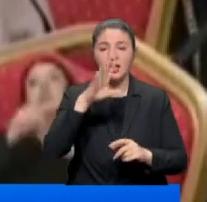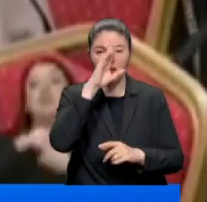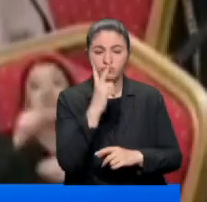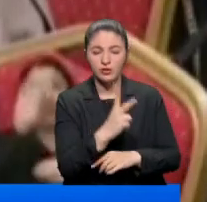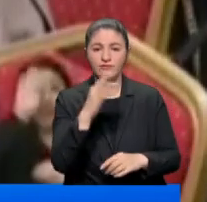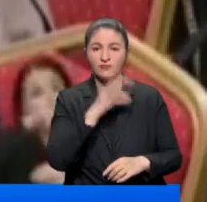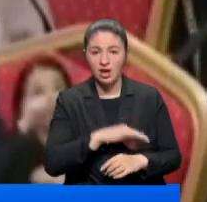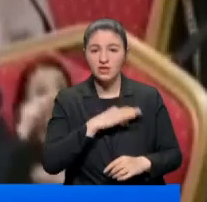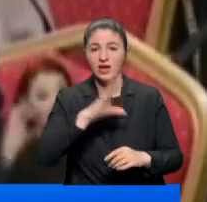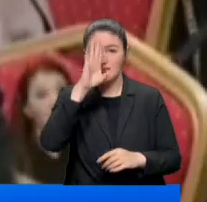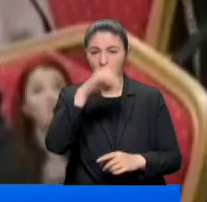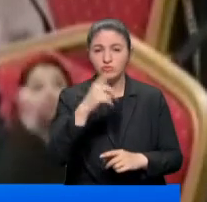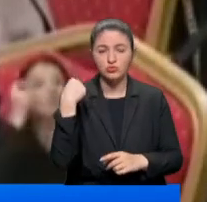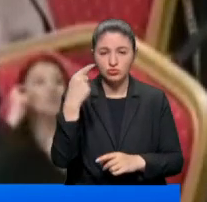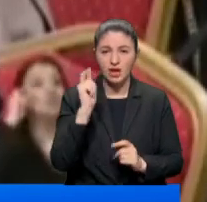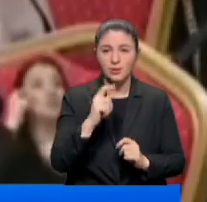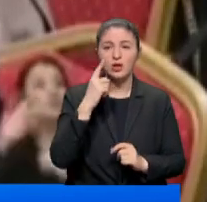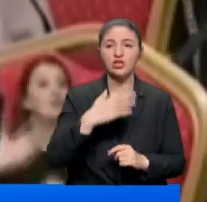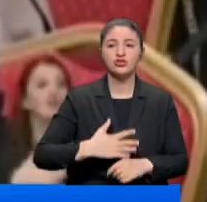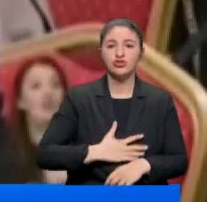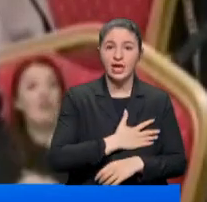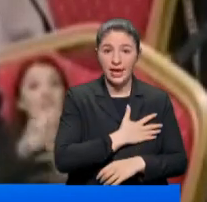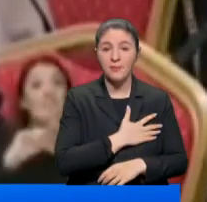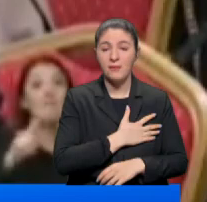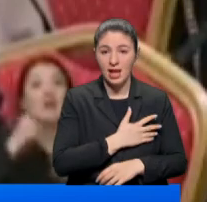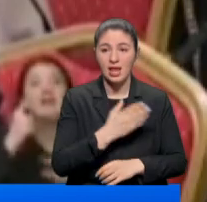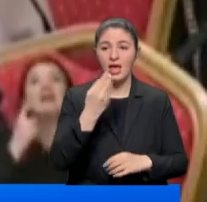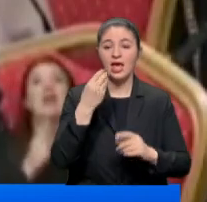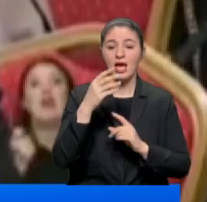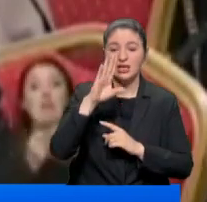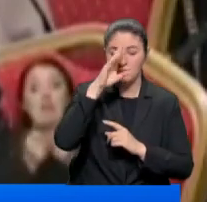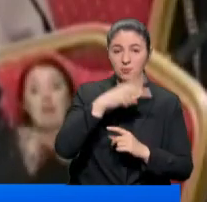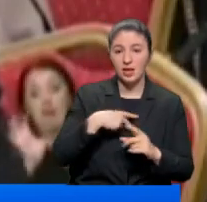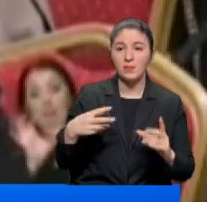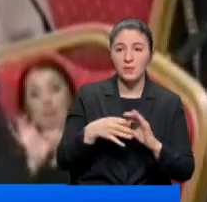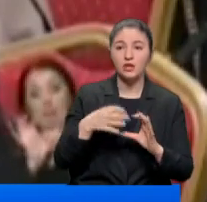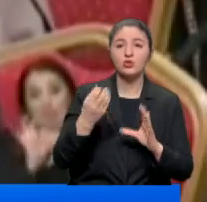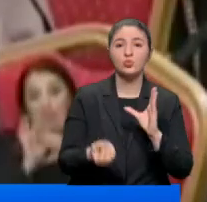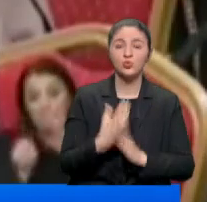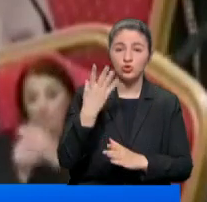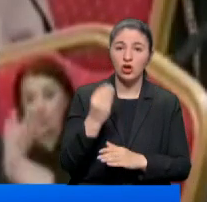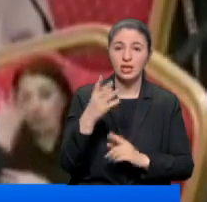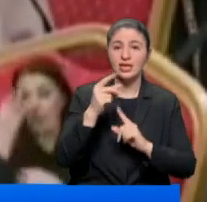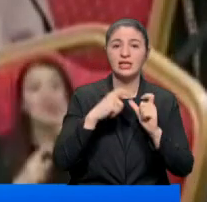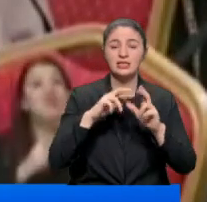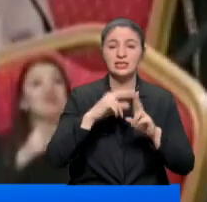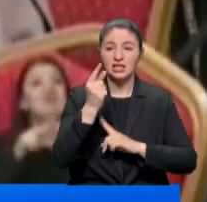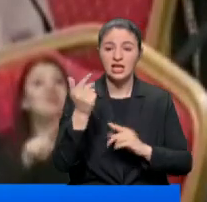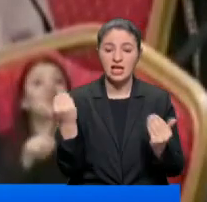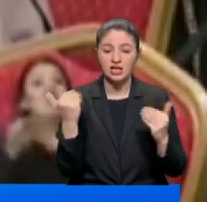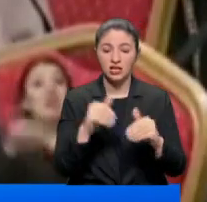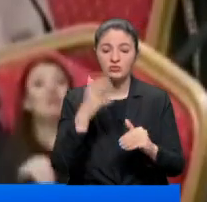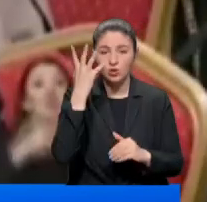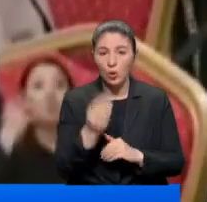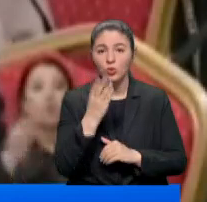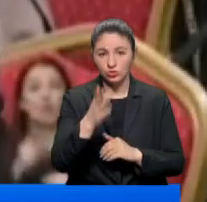ve İstanbulluları düşünerek Cumhuriyet Halk Partili İBB'ye bağlı kuruluş olan İSKİ'nin getirmiş